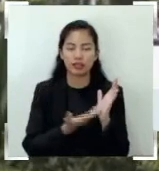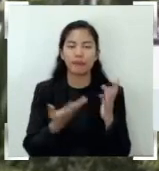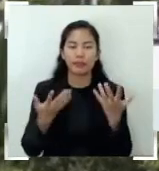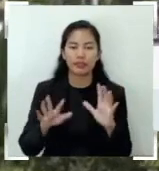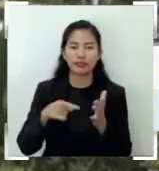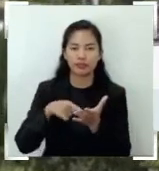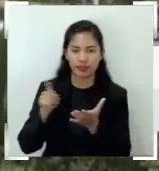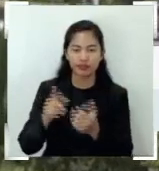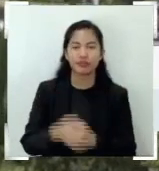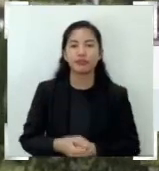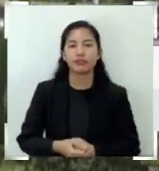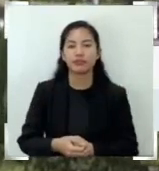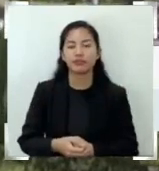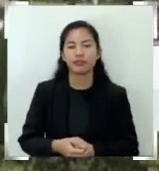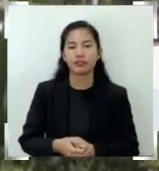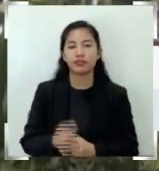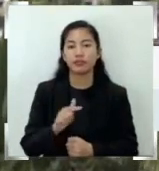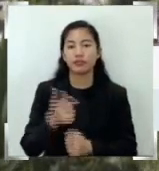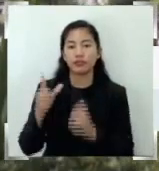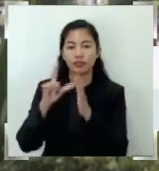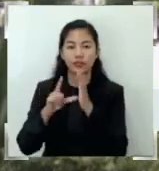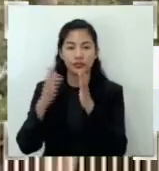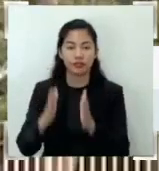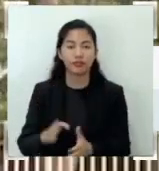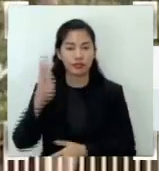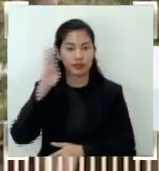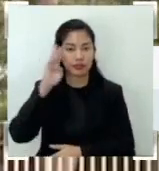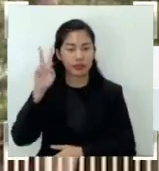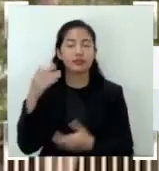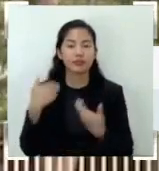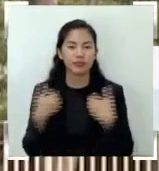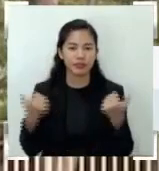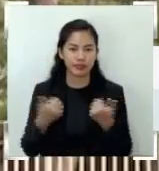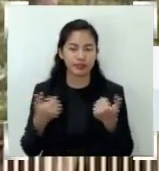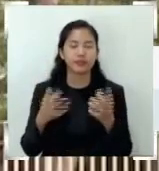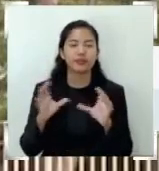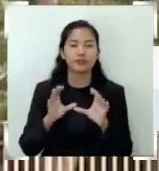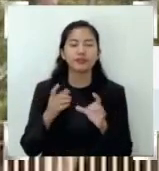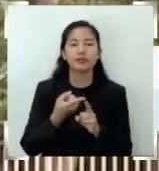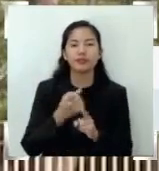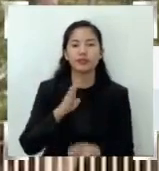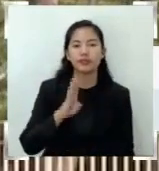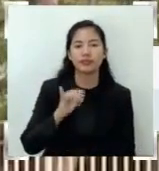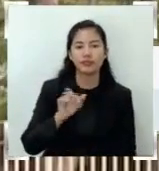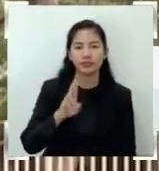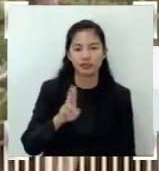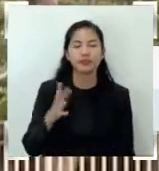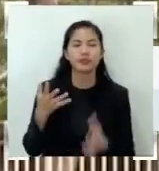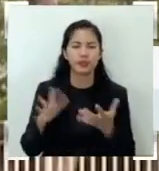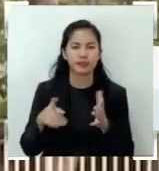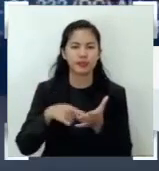Itinanggi naman ito ng abogado ni Marcos at may certificate naman daw sila mula sa Bureau of Internal Revenue na nagbayad siya sa BIR